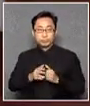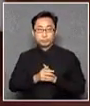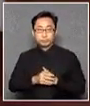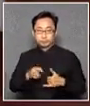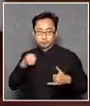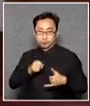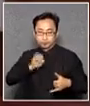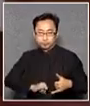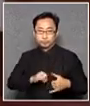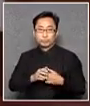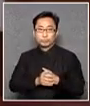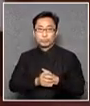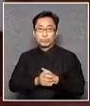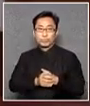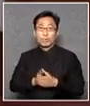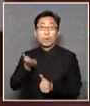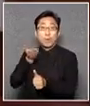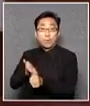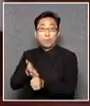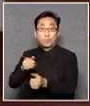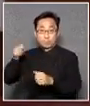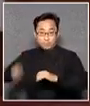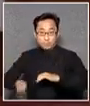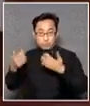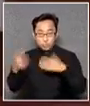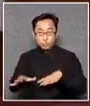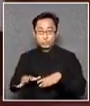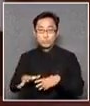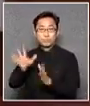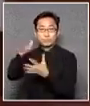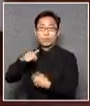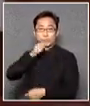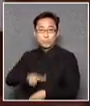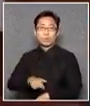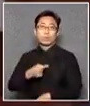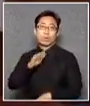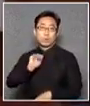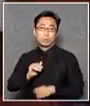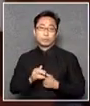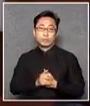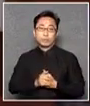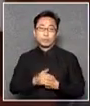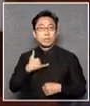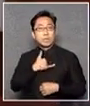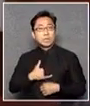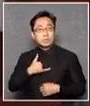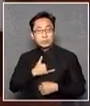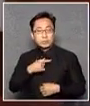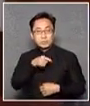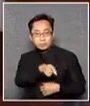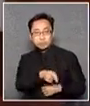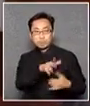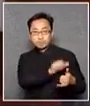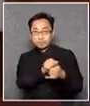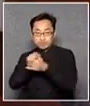罪，循公訴程序定罪後，可判終身監禁。對疑犯施行酷刑是犯法